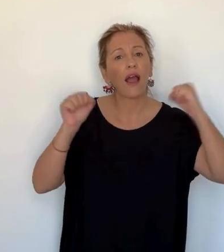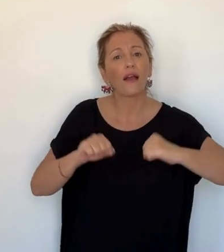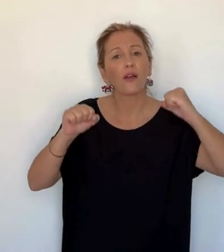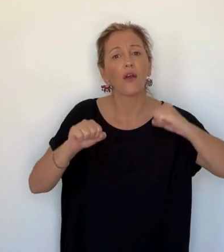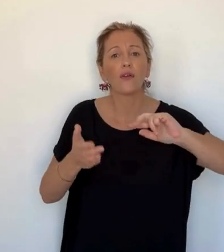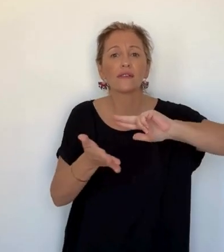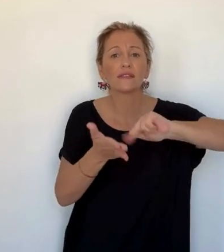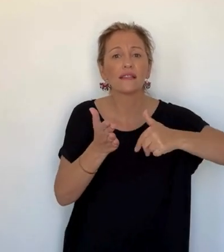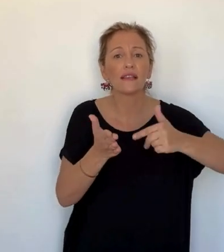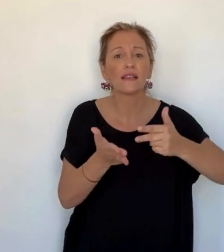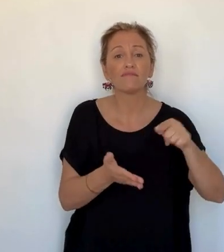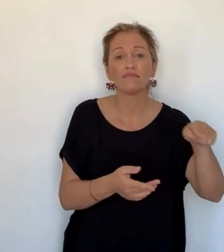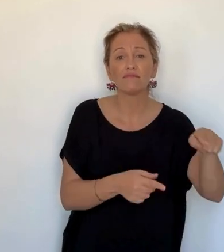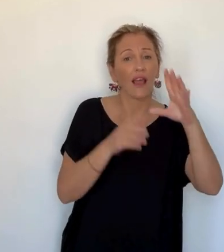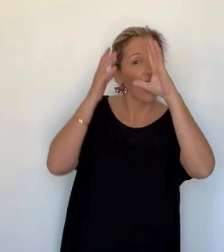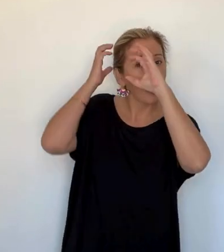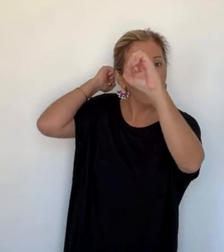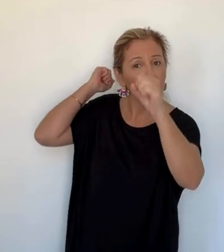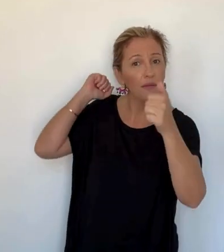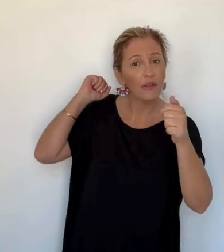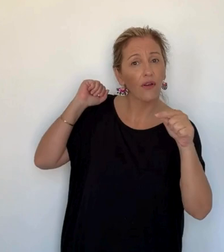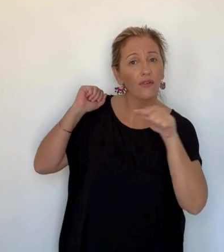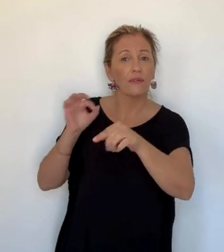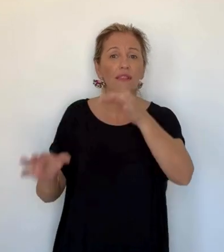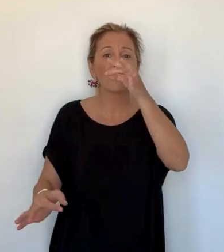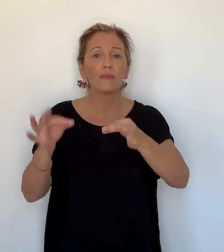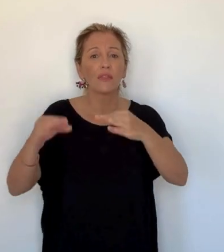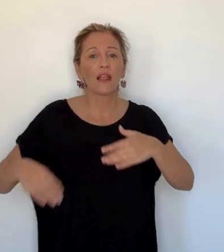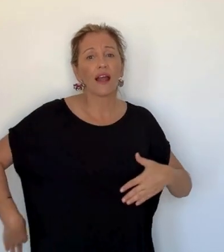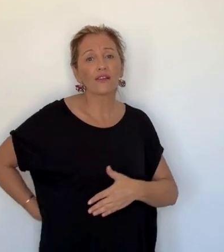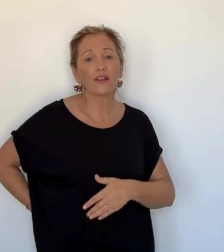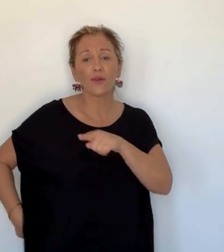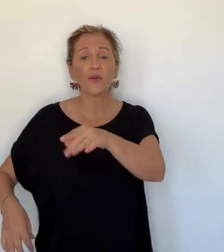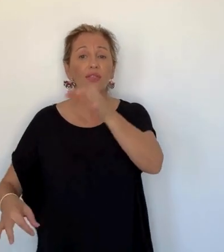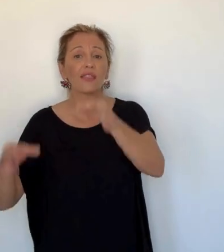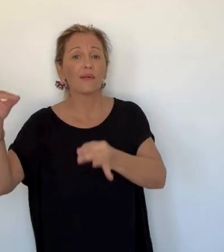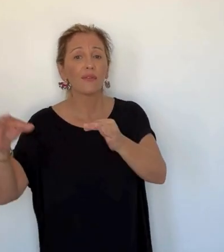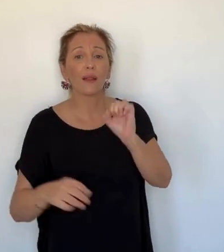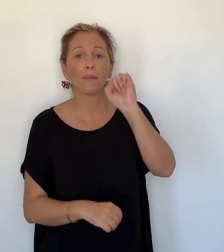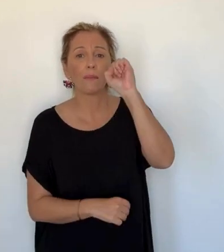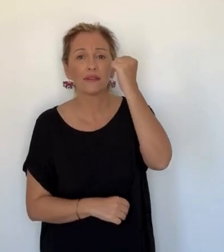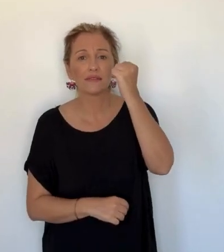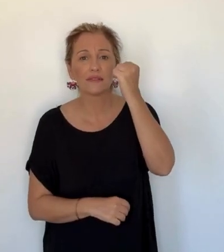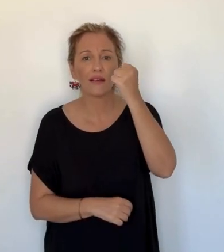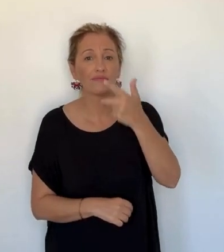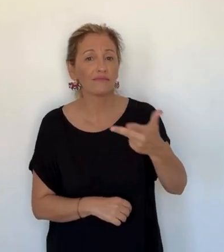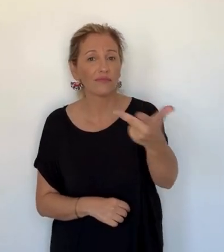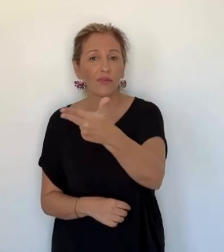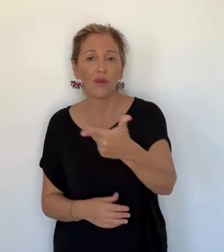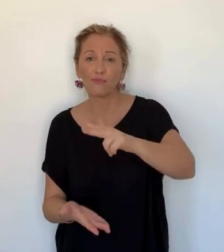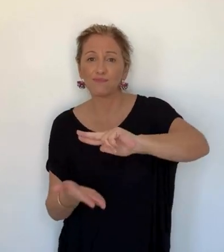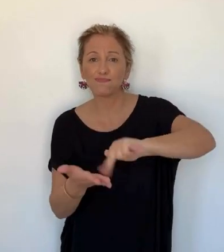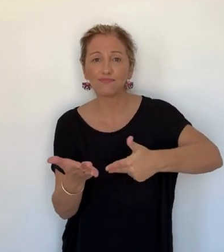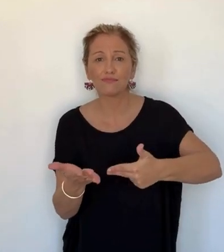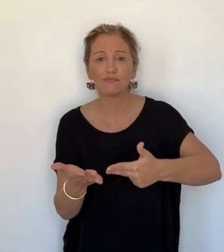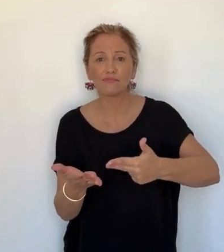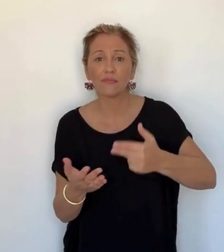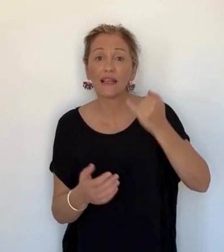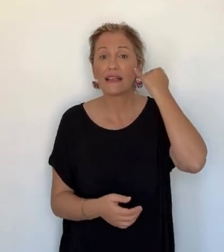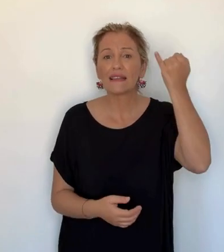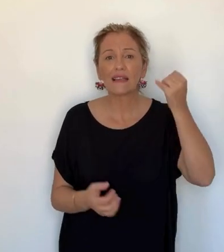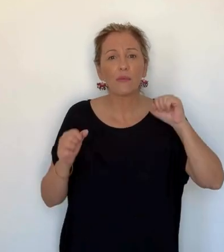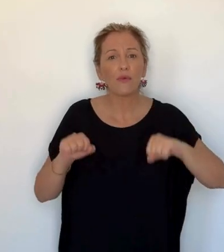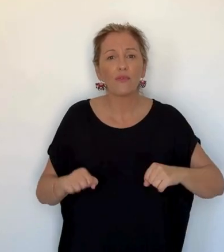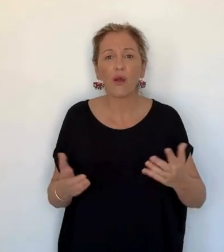à l'engagement de poursuites judiciaires. Pour mieux détecter et prendre en charge les cas les plus graves, une convention a été signée